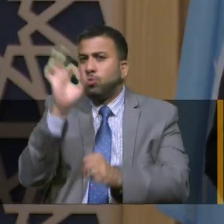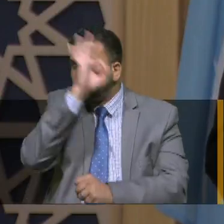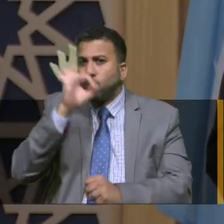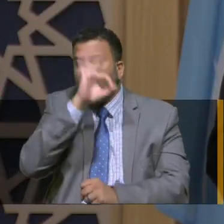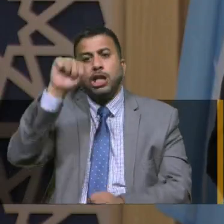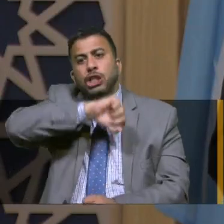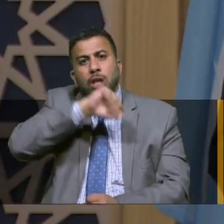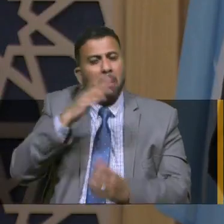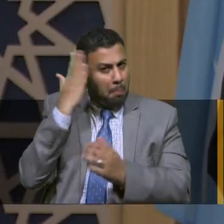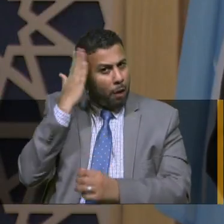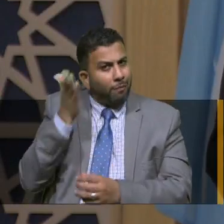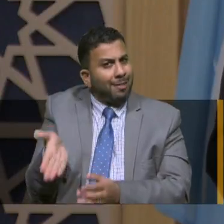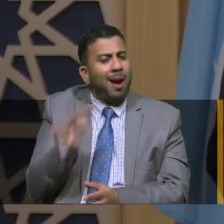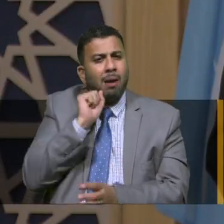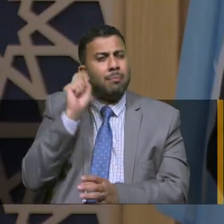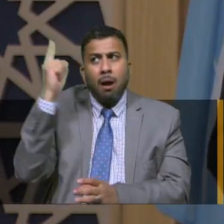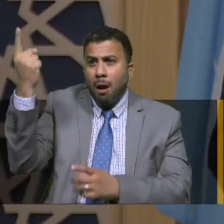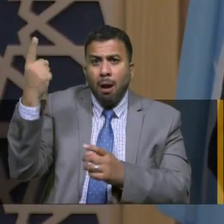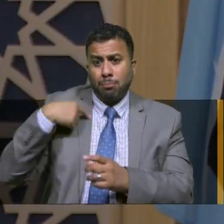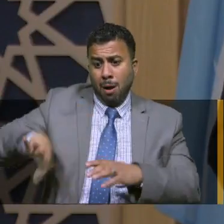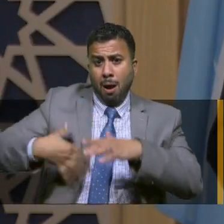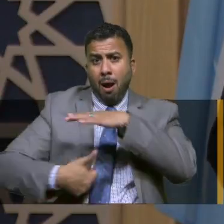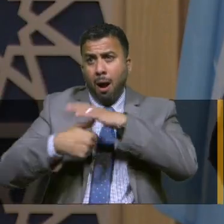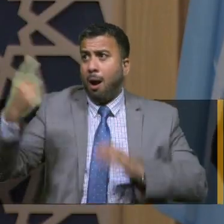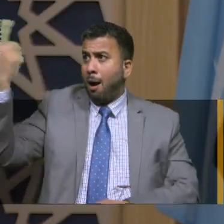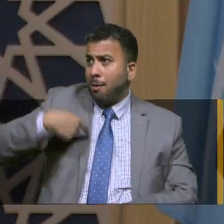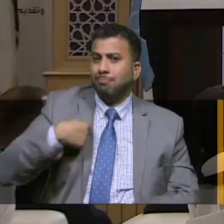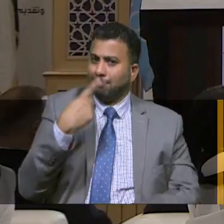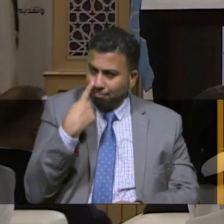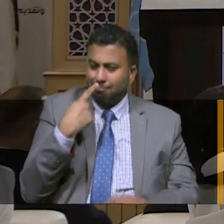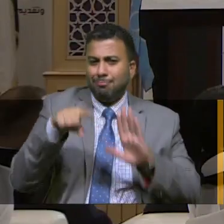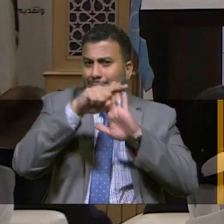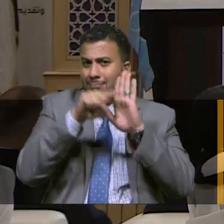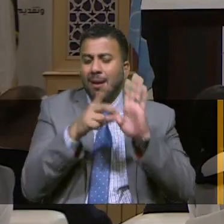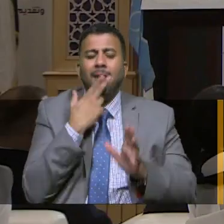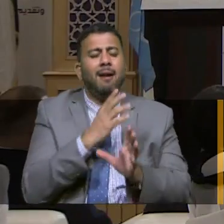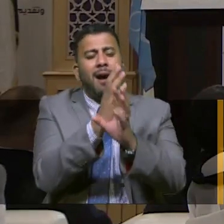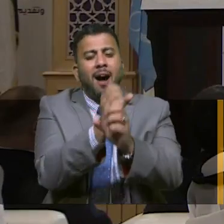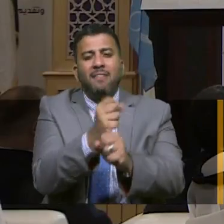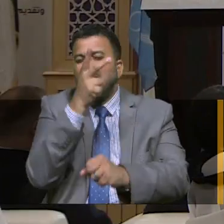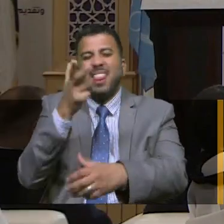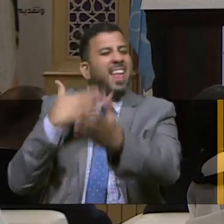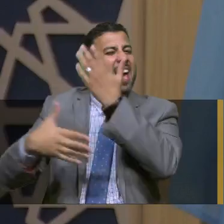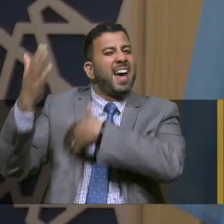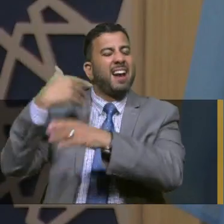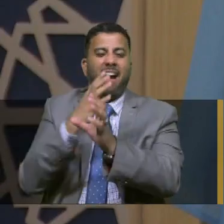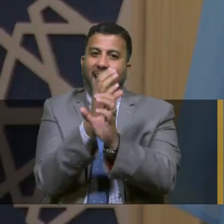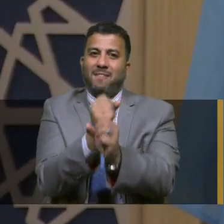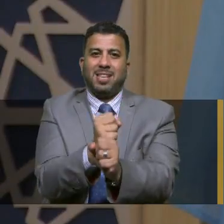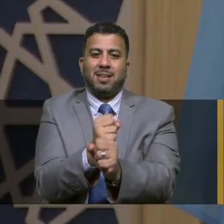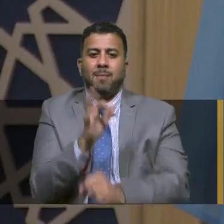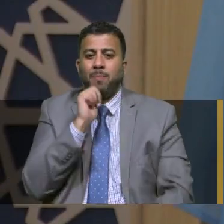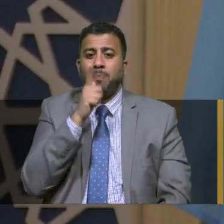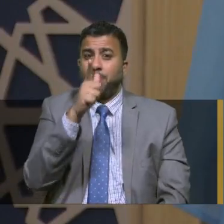والحضارة والتي تسير وفق توجهات صاحب السمو حاكم الشارقة حامي التراث والتاريخ. السيد